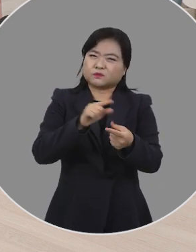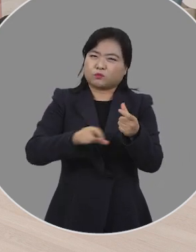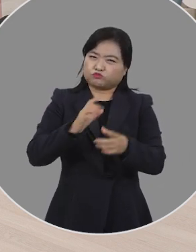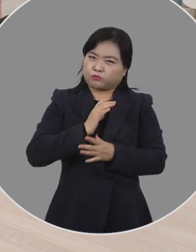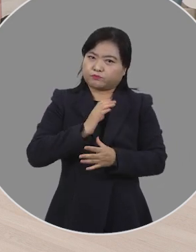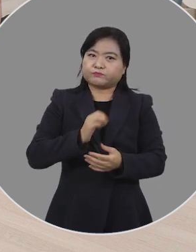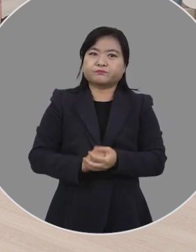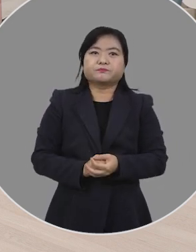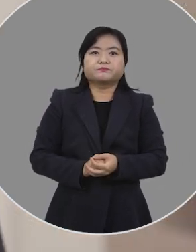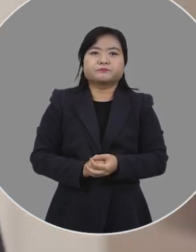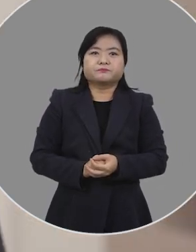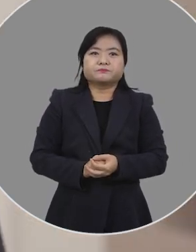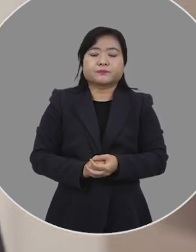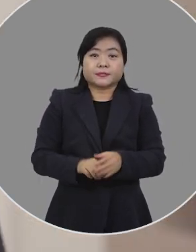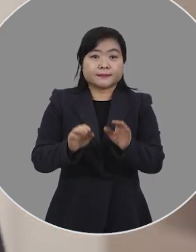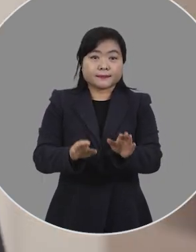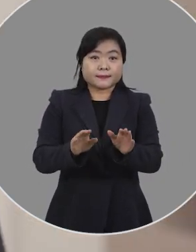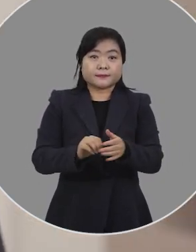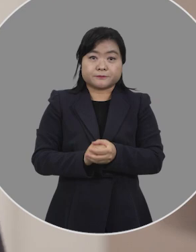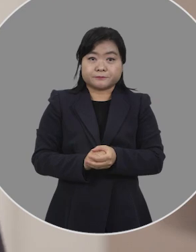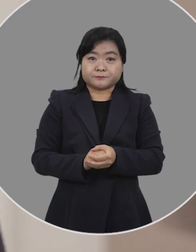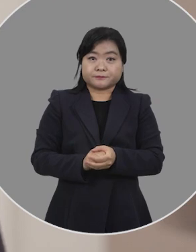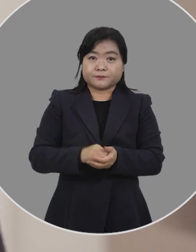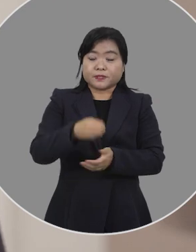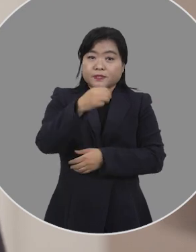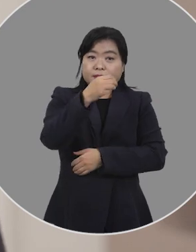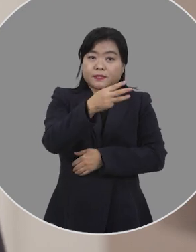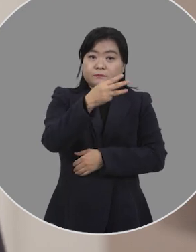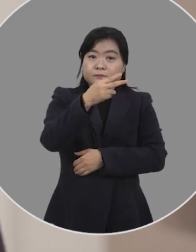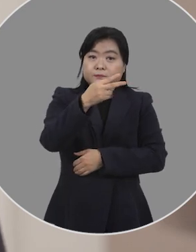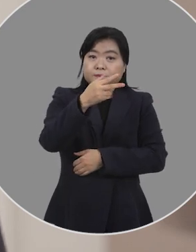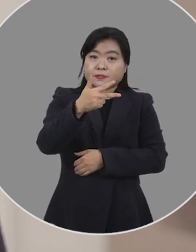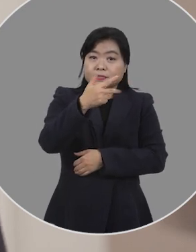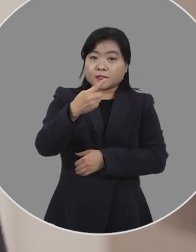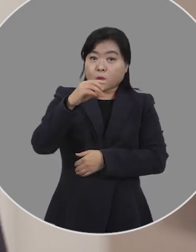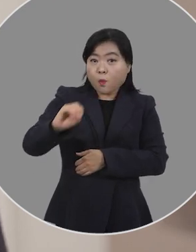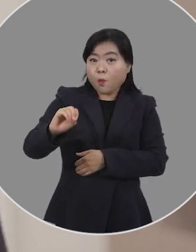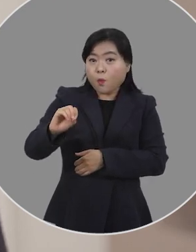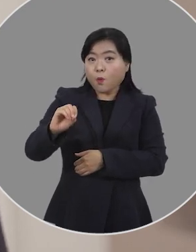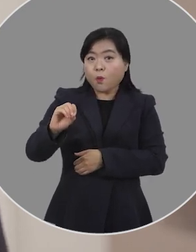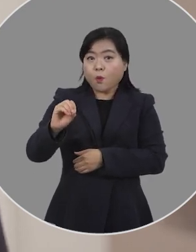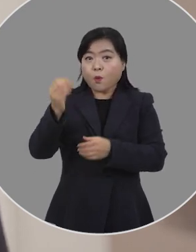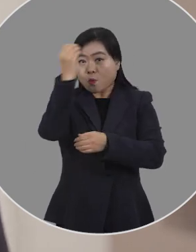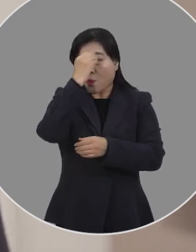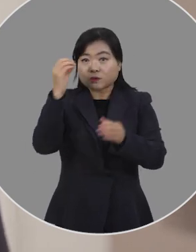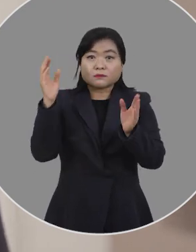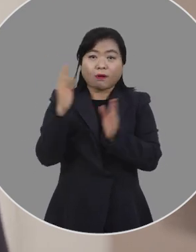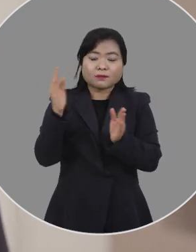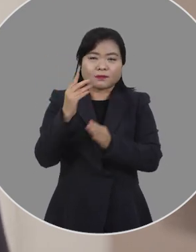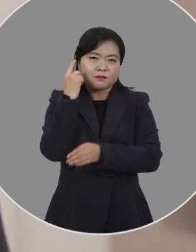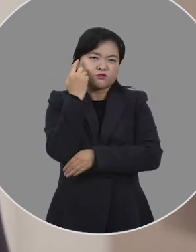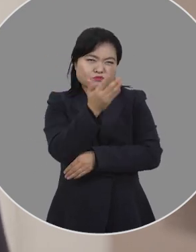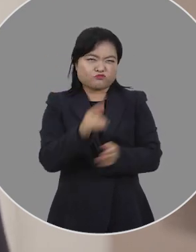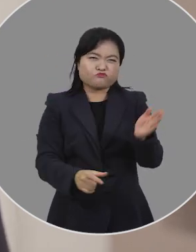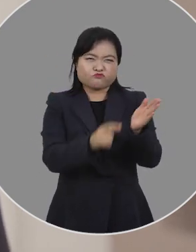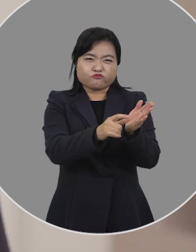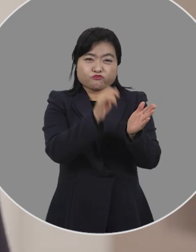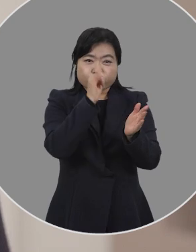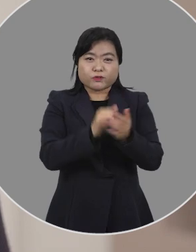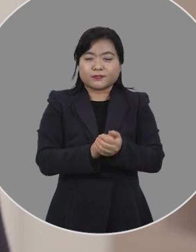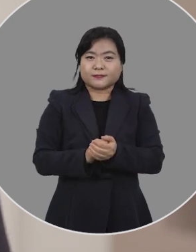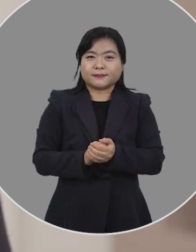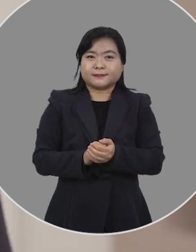하고요. 네. 자. 그 3710 뒷자리 쓰시는 고등학생께서 이런 질문을